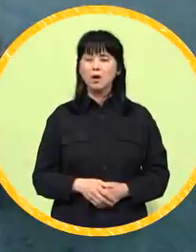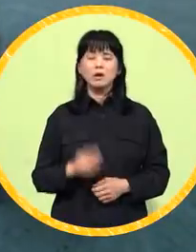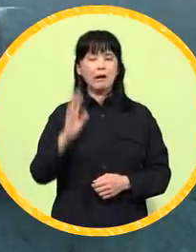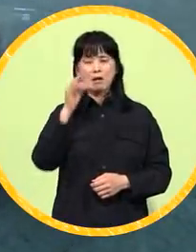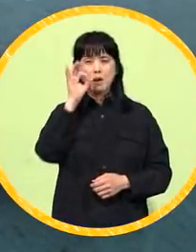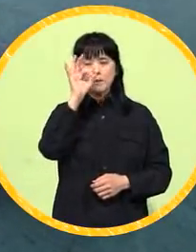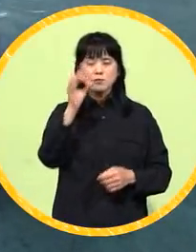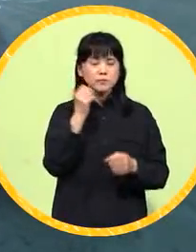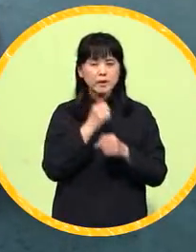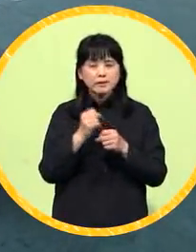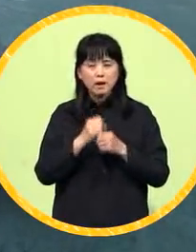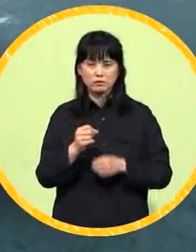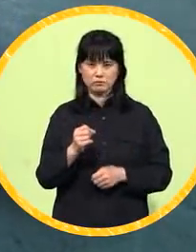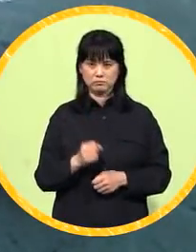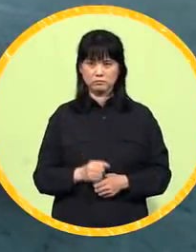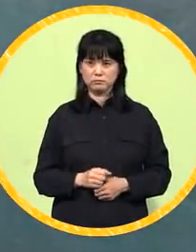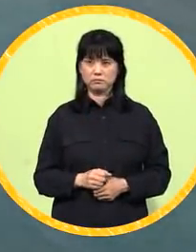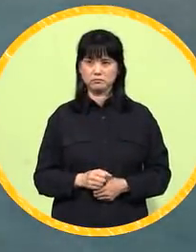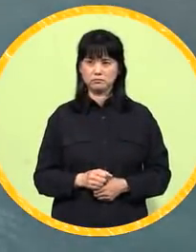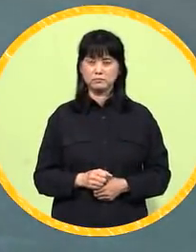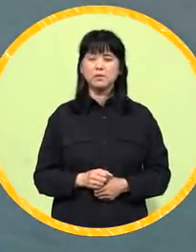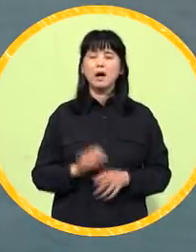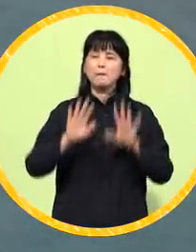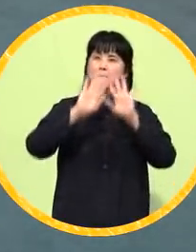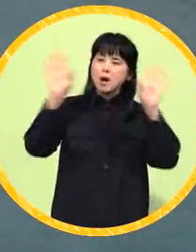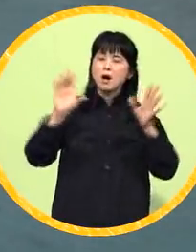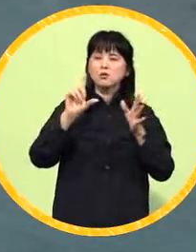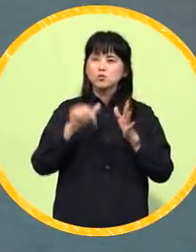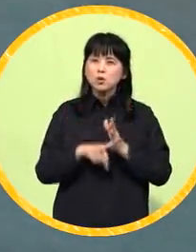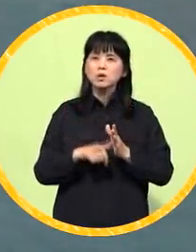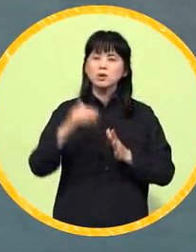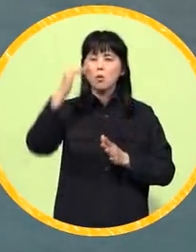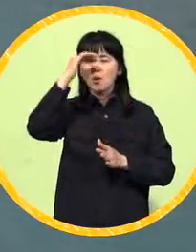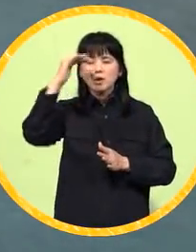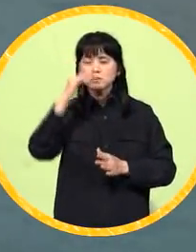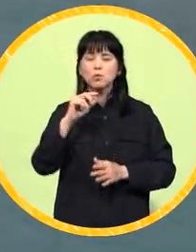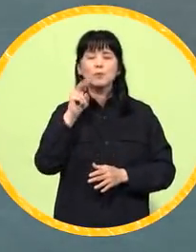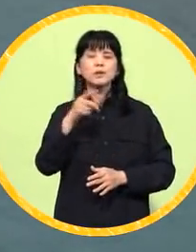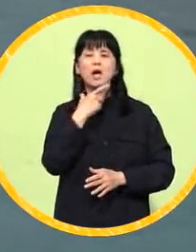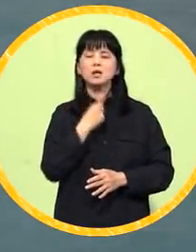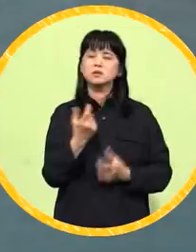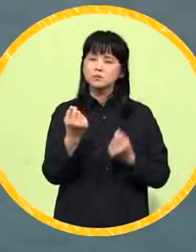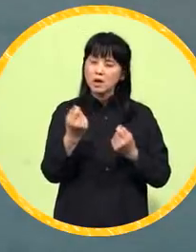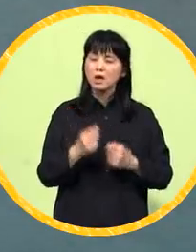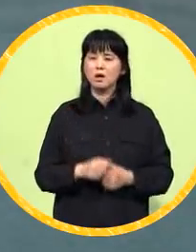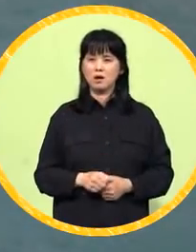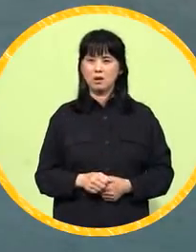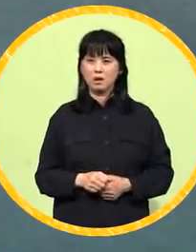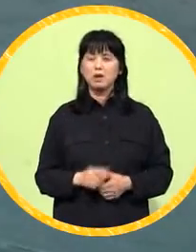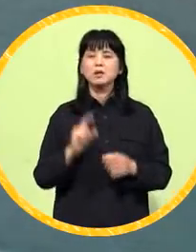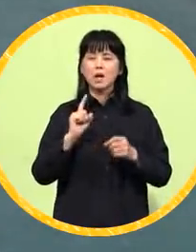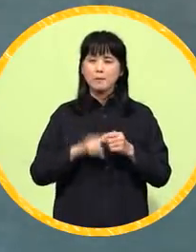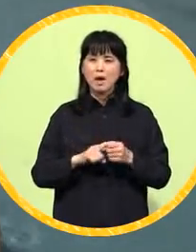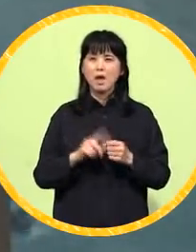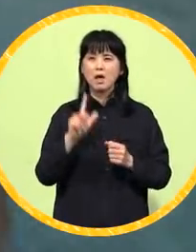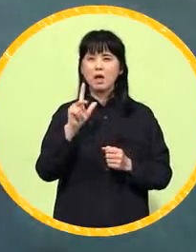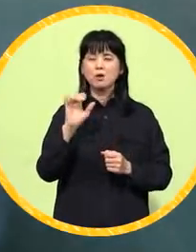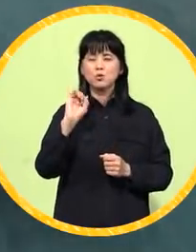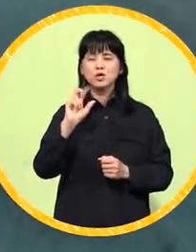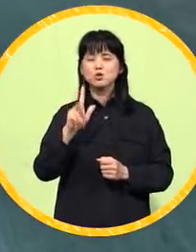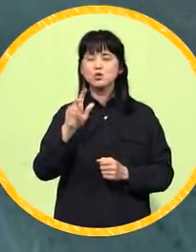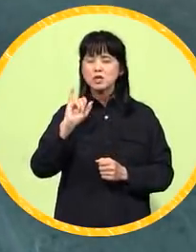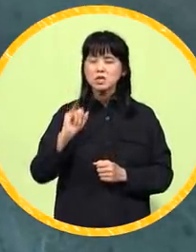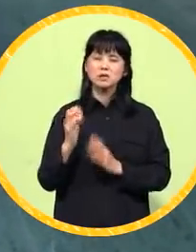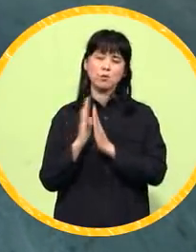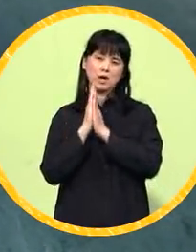見ることできないんじゃないですか冷凍日の旧式は見たいと思うじゃないですかなのでメリーお